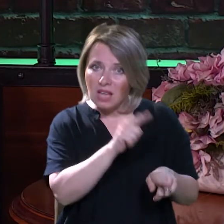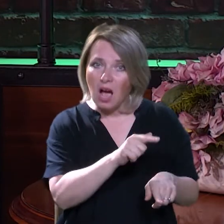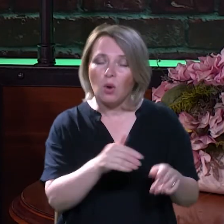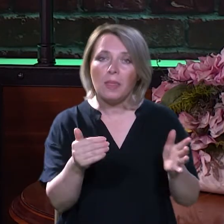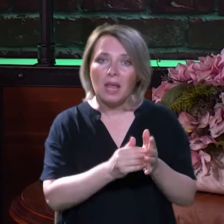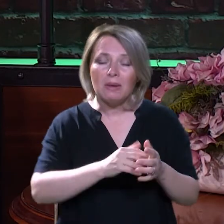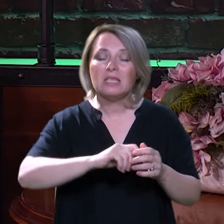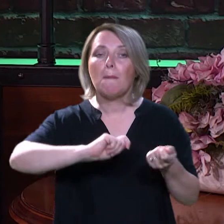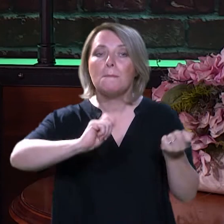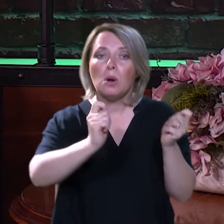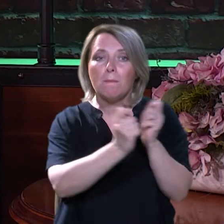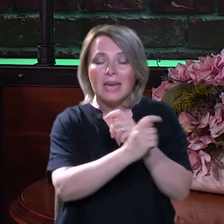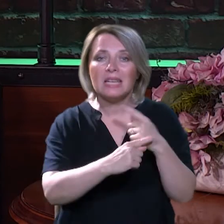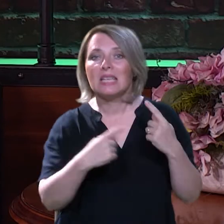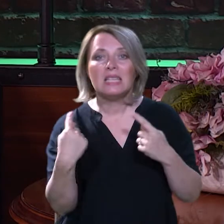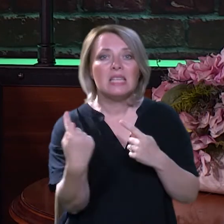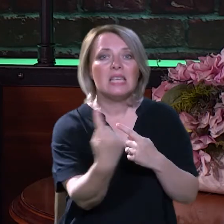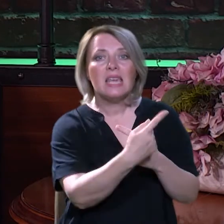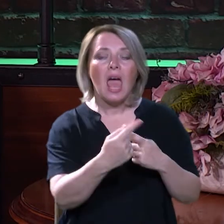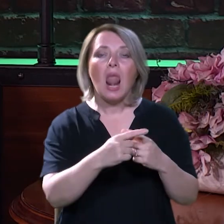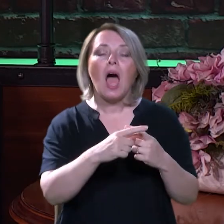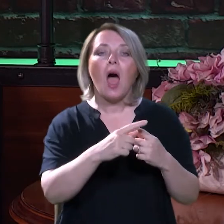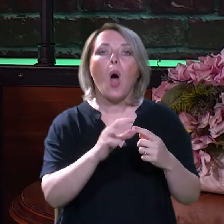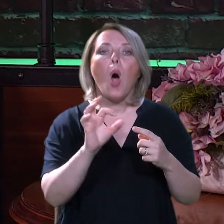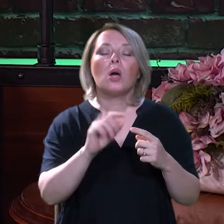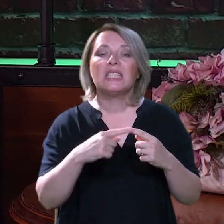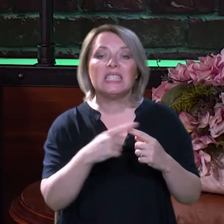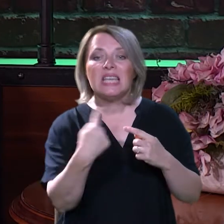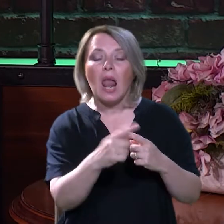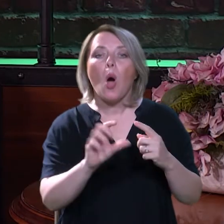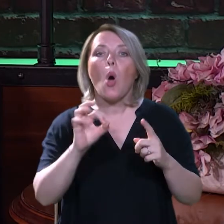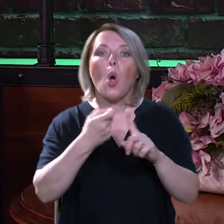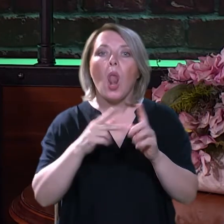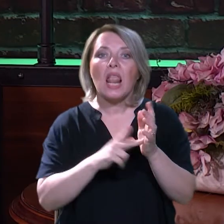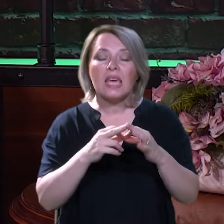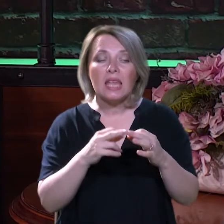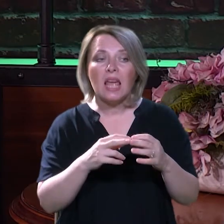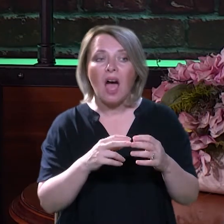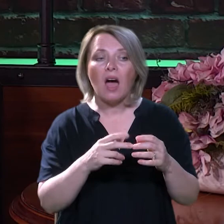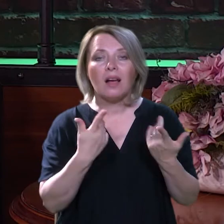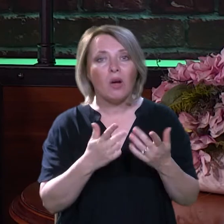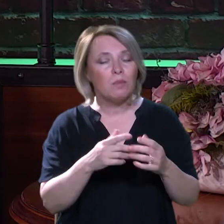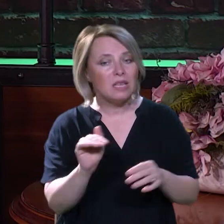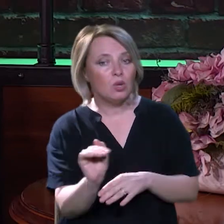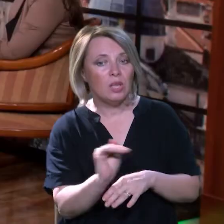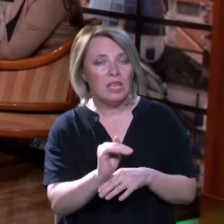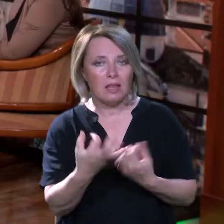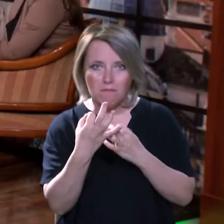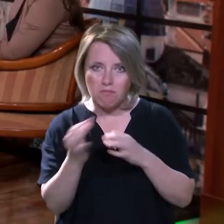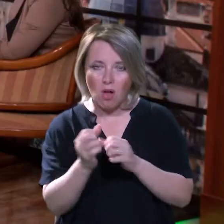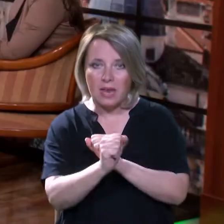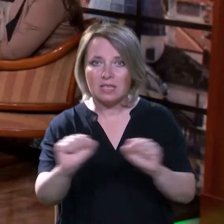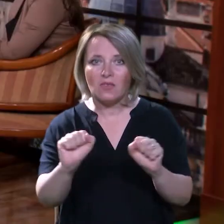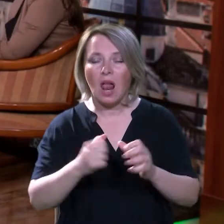okolina malo promijeni i da šalje nekakve druge utjecaje prema djetetu da bi se dijete u toj novoj okolini brže, možda i adekvatnije raslo